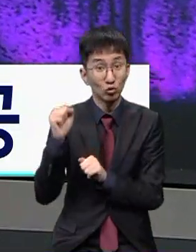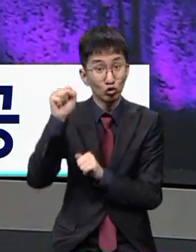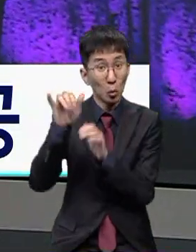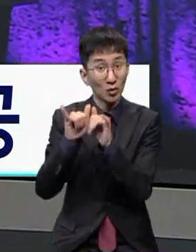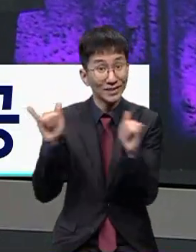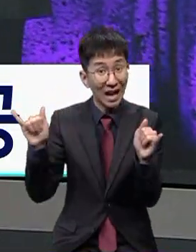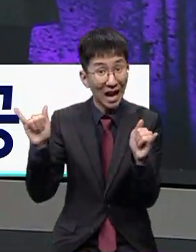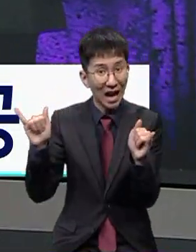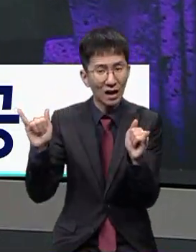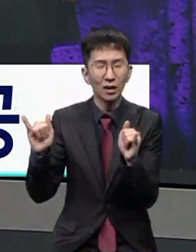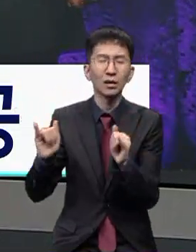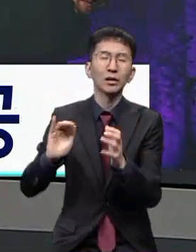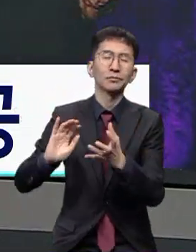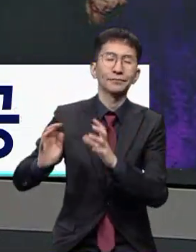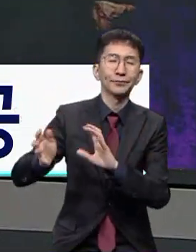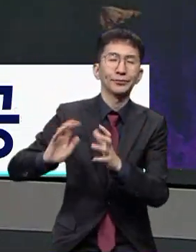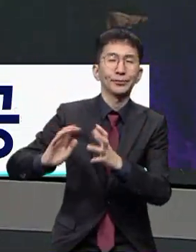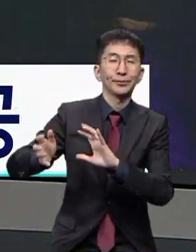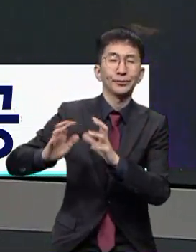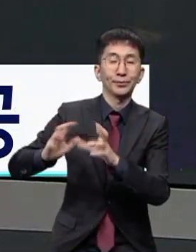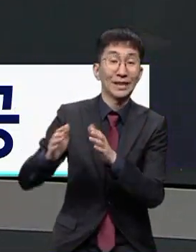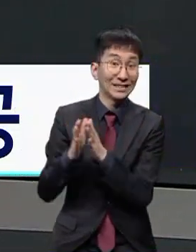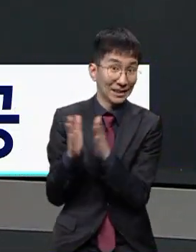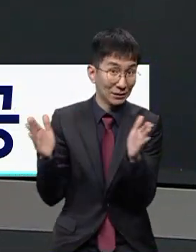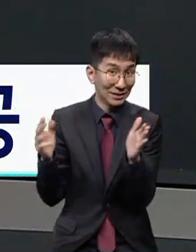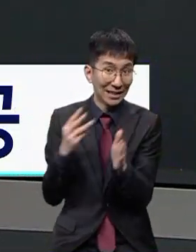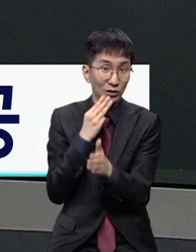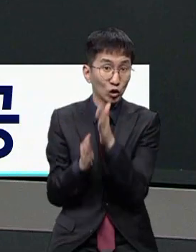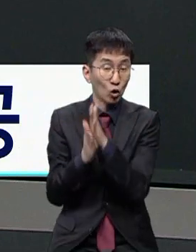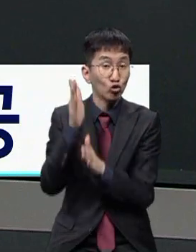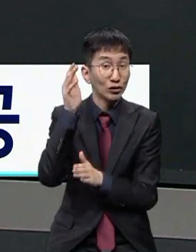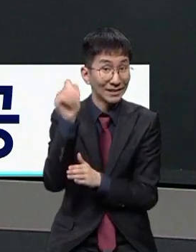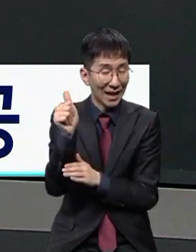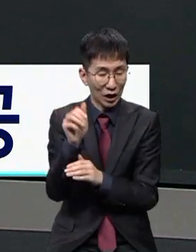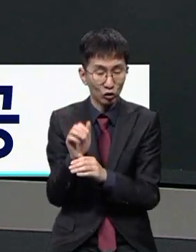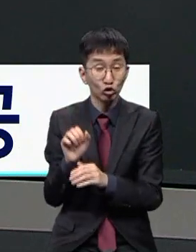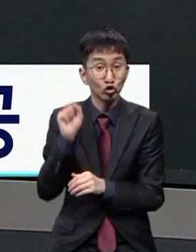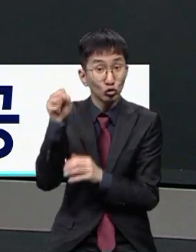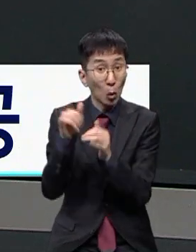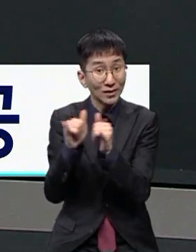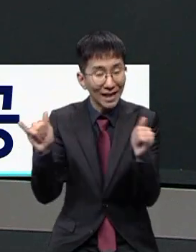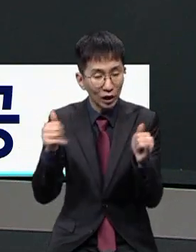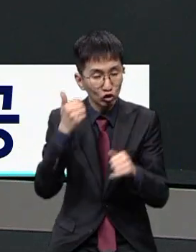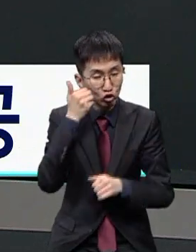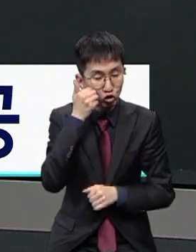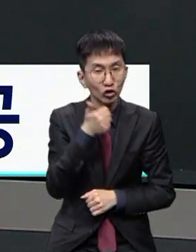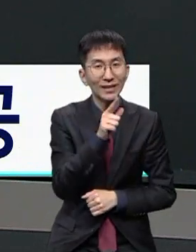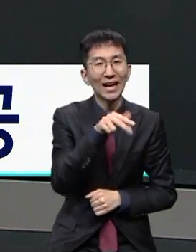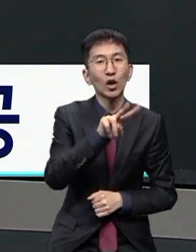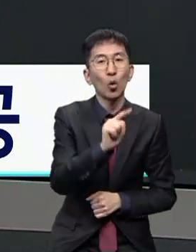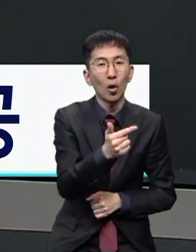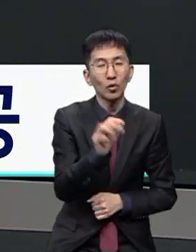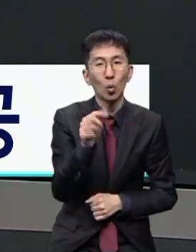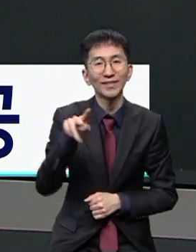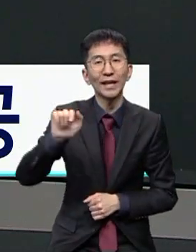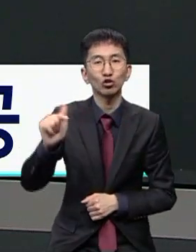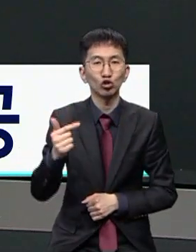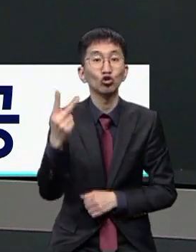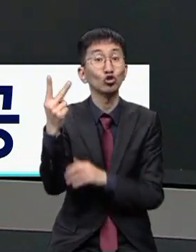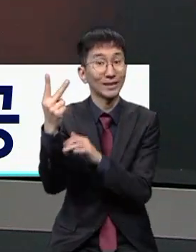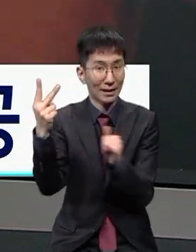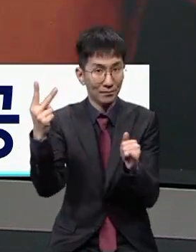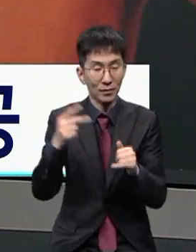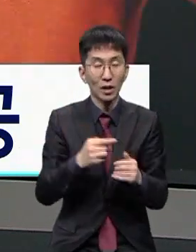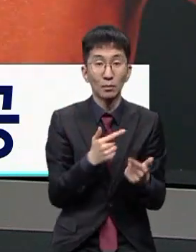국민의힘도 경선 후보들 사이에 본격적인 토론이 시작됐습니다. 서울시장 후보 가운데서는 나경원 후보, 오세훈 후보가,